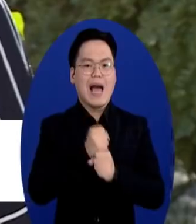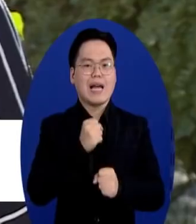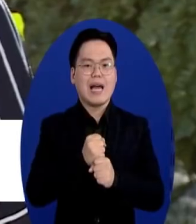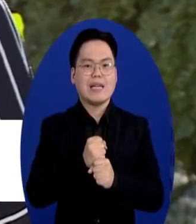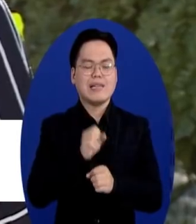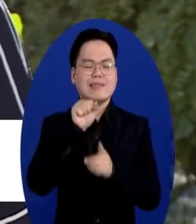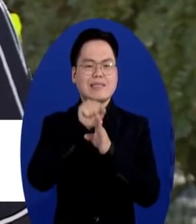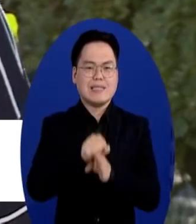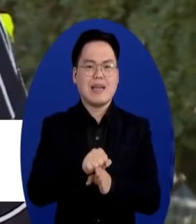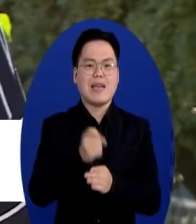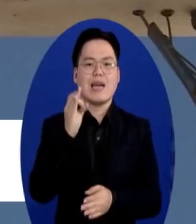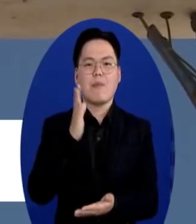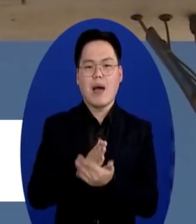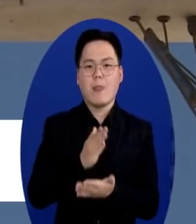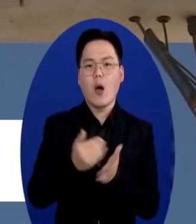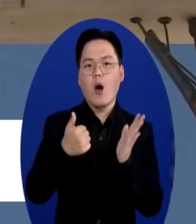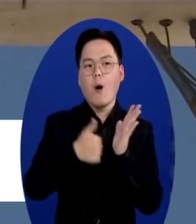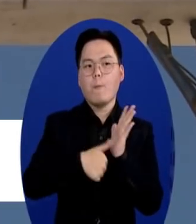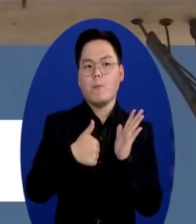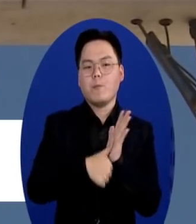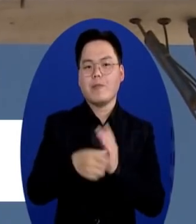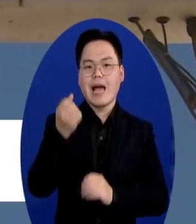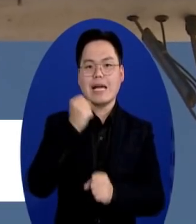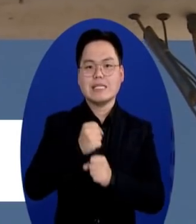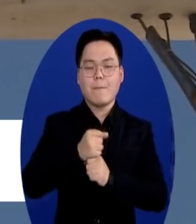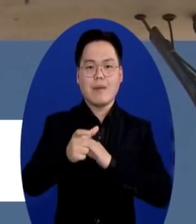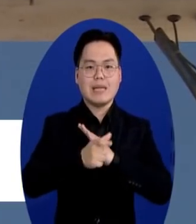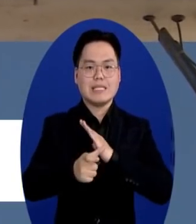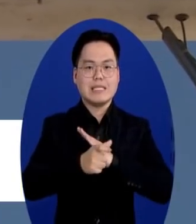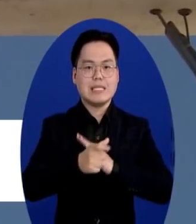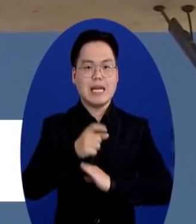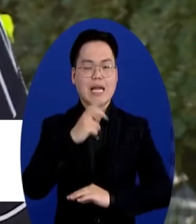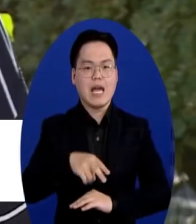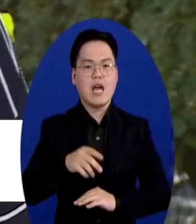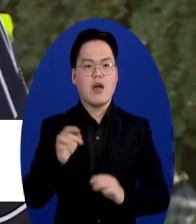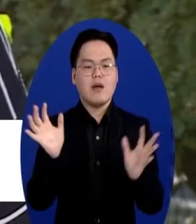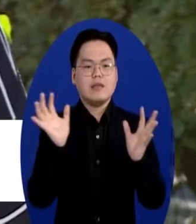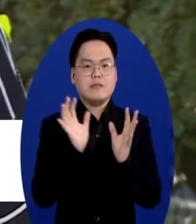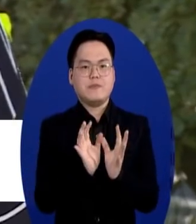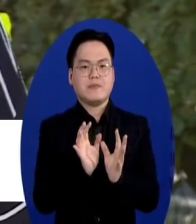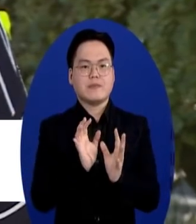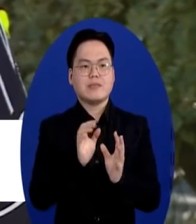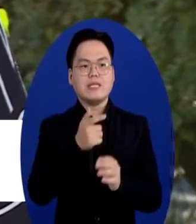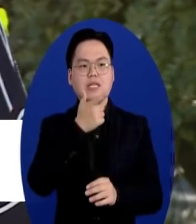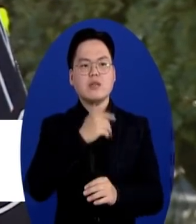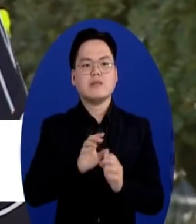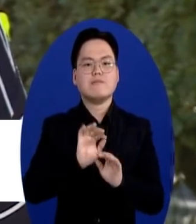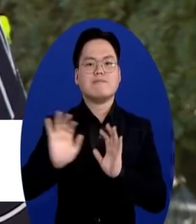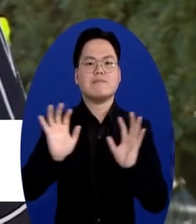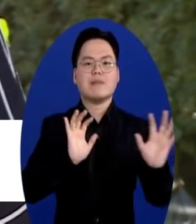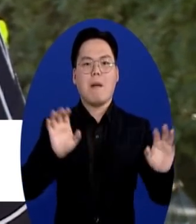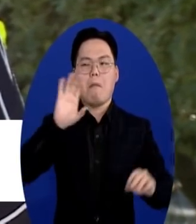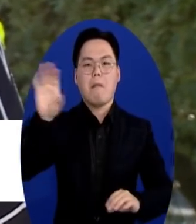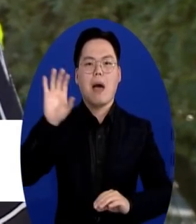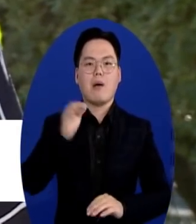байгаа. Бүртгэлийн үйл ажиллагаа одоо эрүүл мэндийн яам дээр хаад мэрэгжлийн хяналтан дээр хяналтанд явж байгаа жишээтэй нэг цэгт ингээд төвлөрч чадаагүй тус тусдаа ингээд салан байгууллага